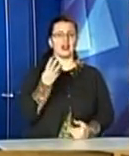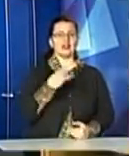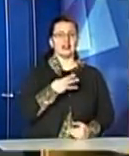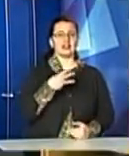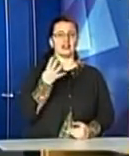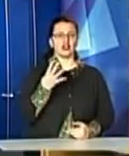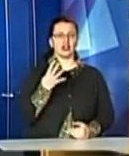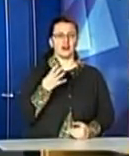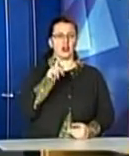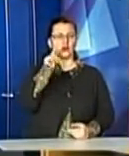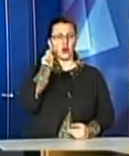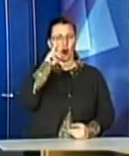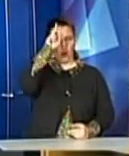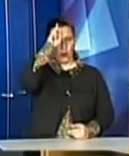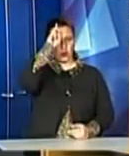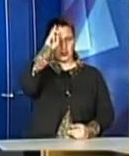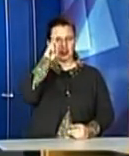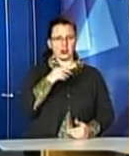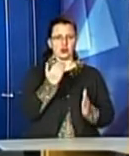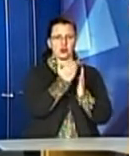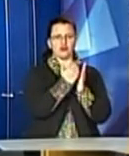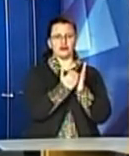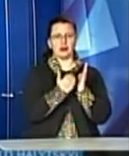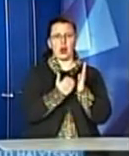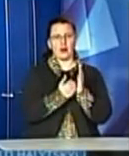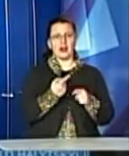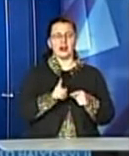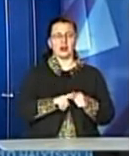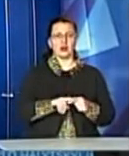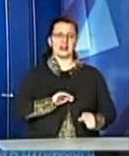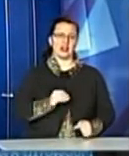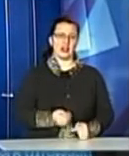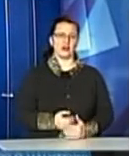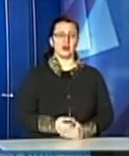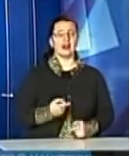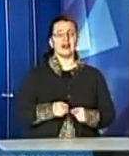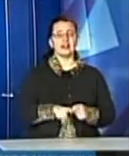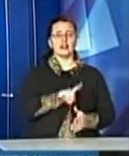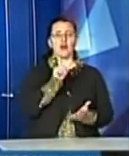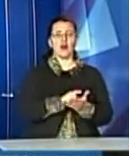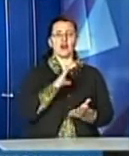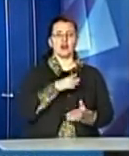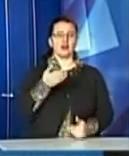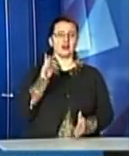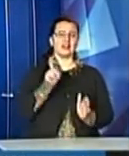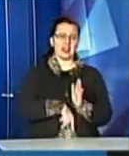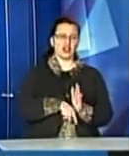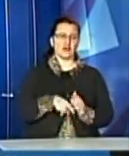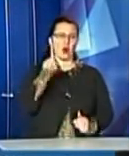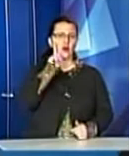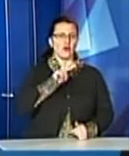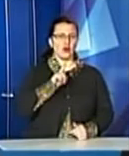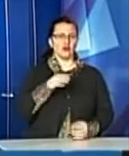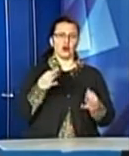мережі компаній, тому чиновники сподіваються, що і збільшиться кількість туристів. Це має бути дешево, комфортно, доступно. Це